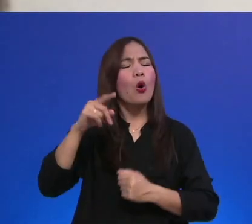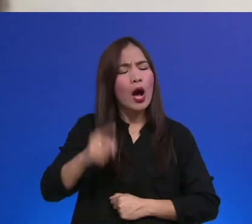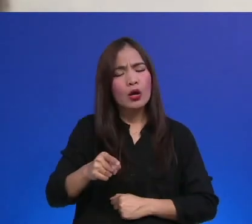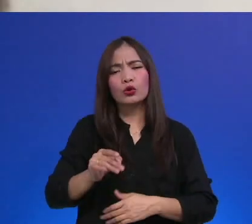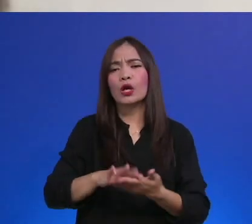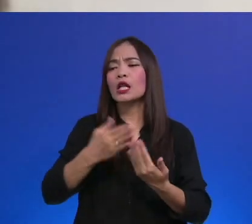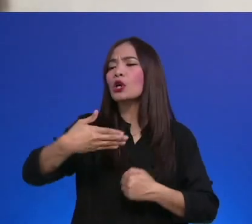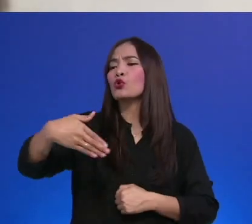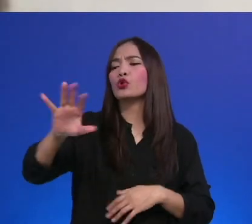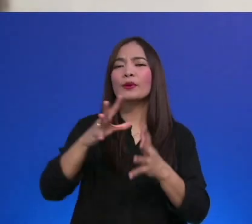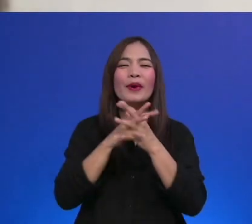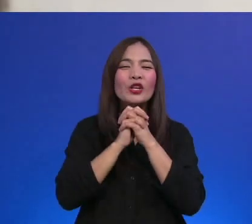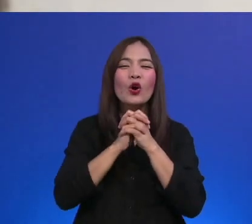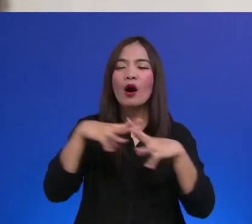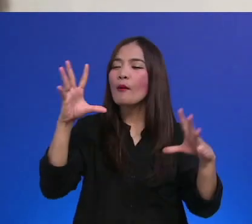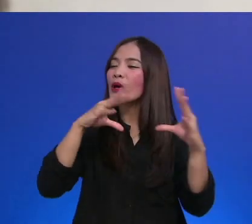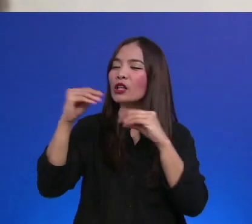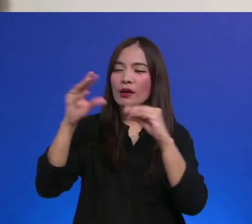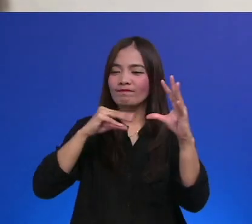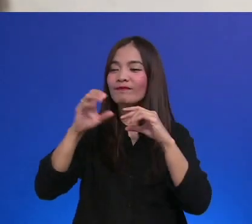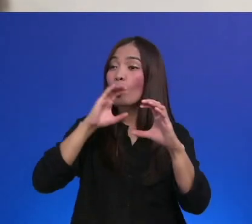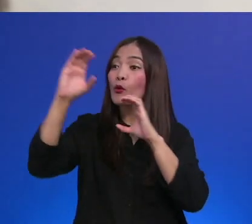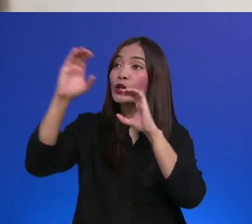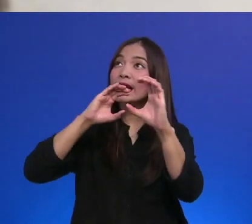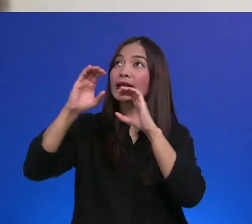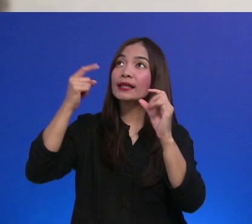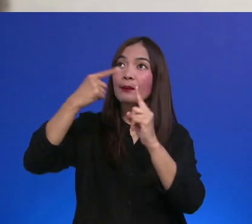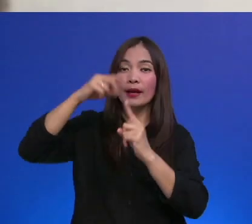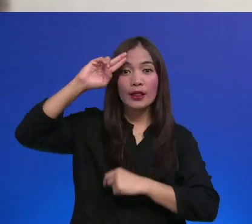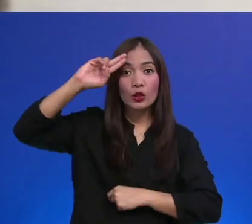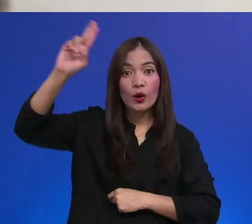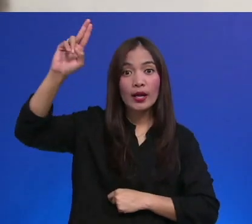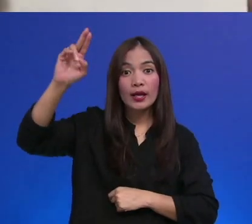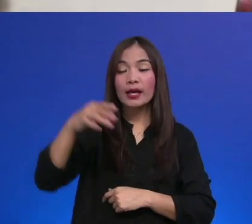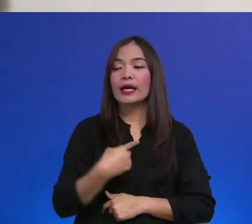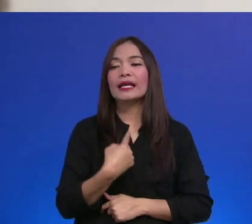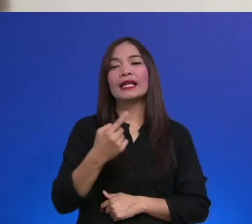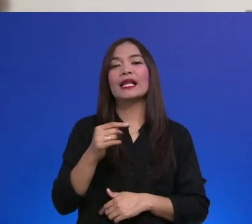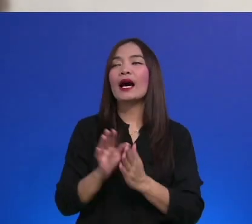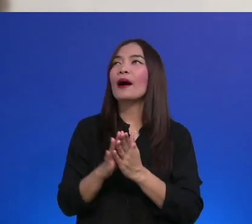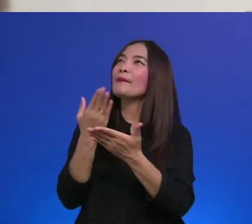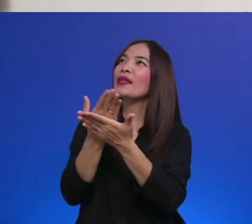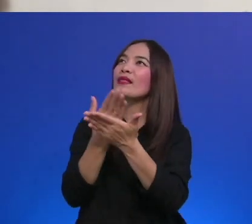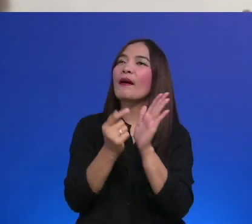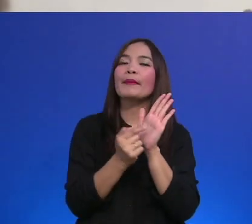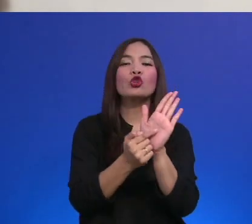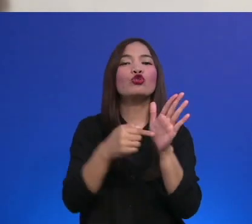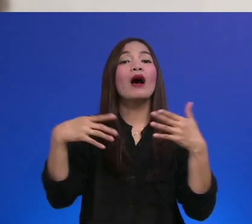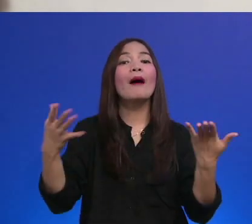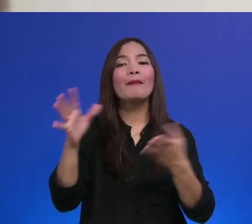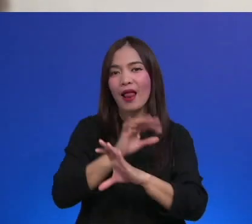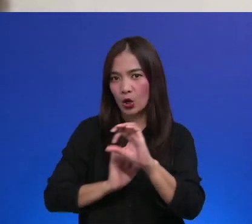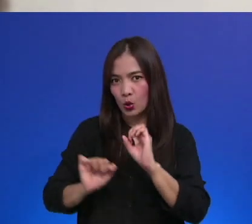berhenti mempercakapkan masalah kita kepada Tuhan untuk minta petunjuk Apa yang harus kita